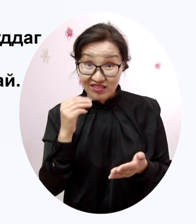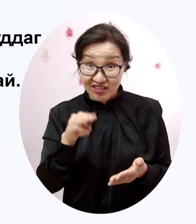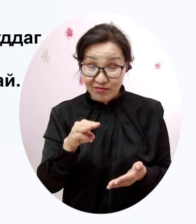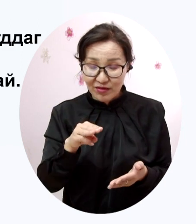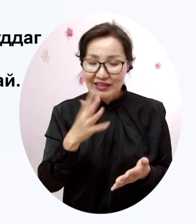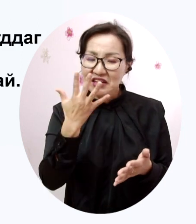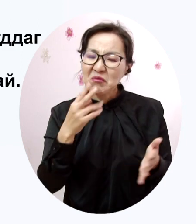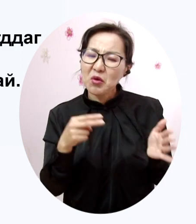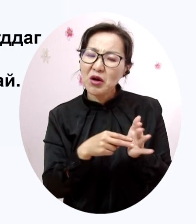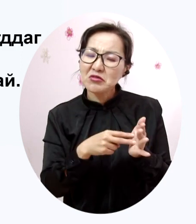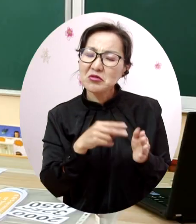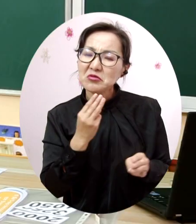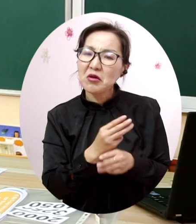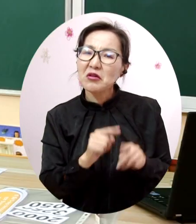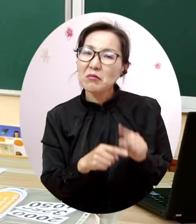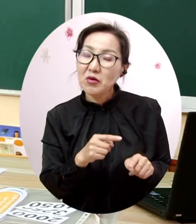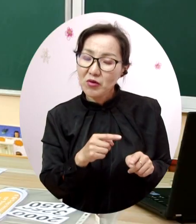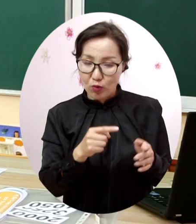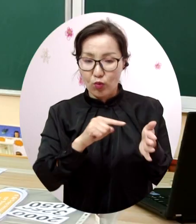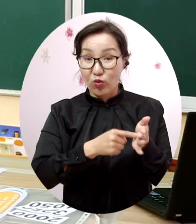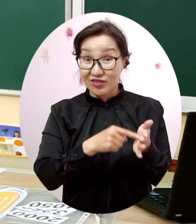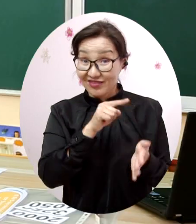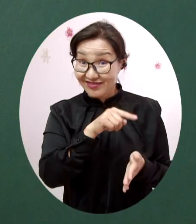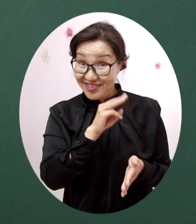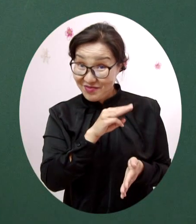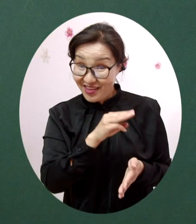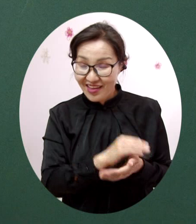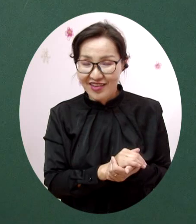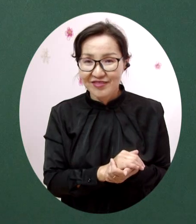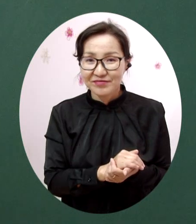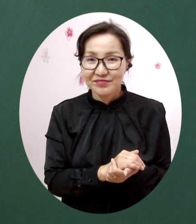маань тавын юу вэ? Хурд ахна ш, тийм ээ?